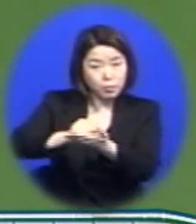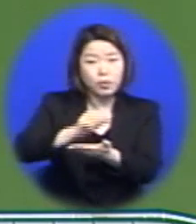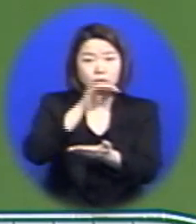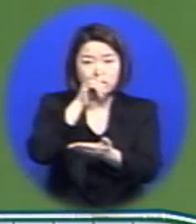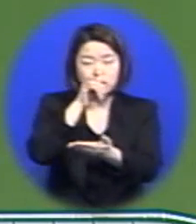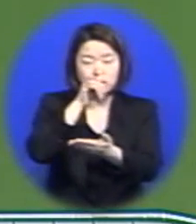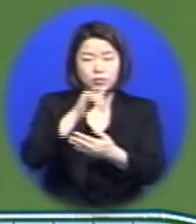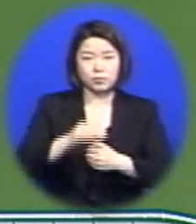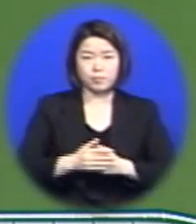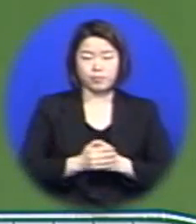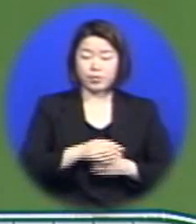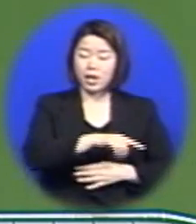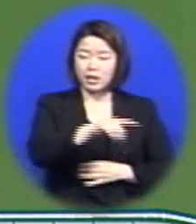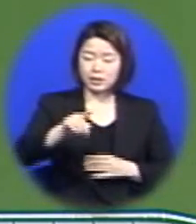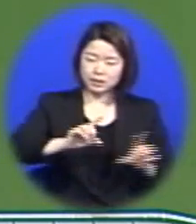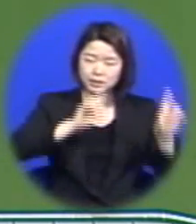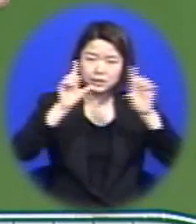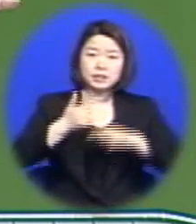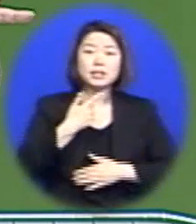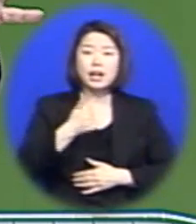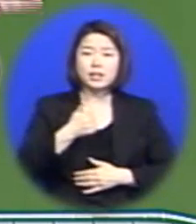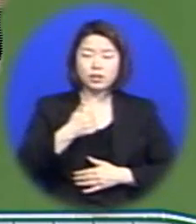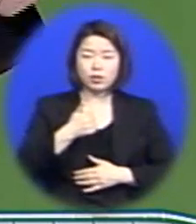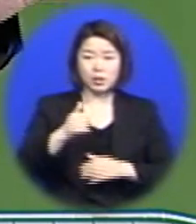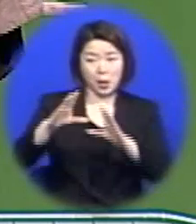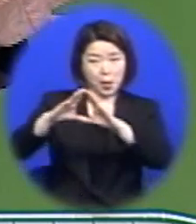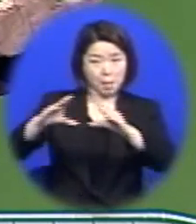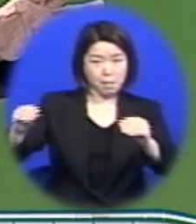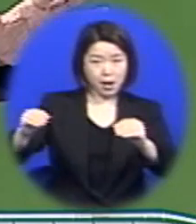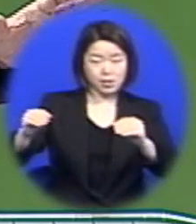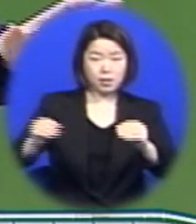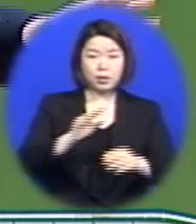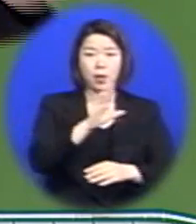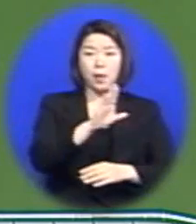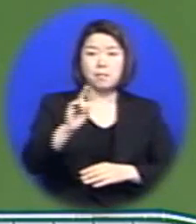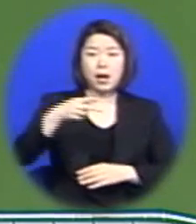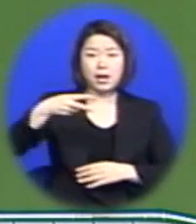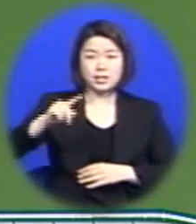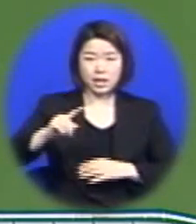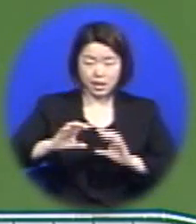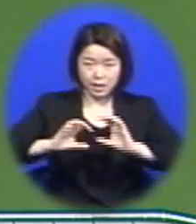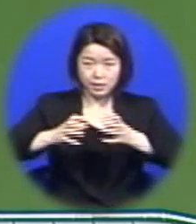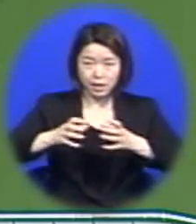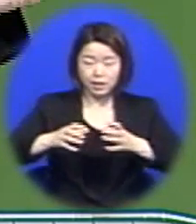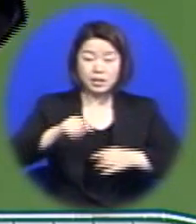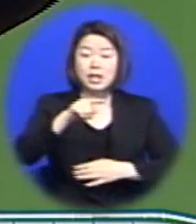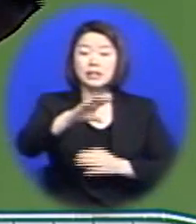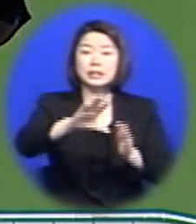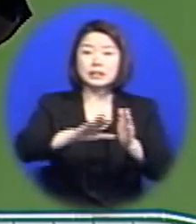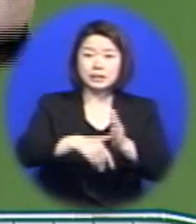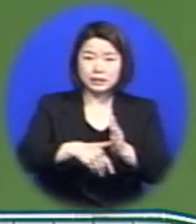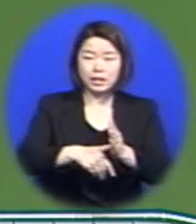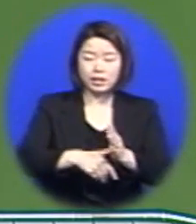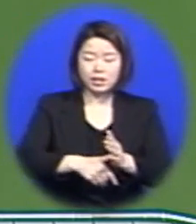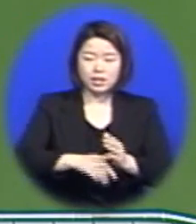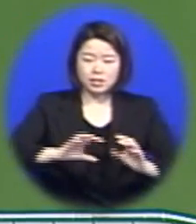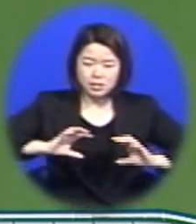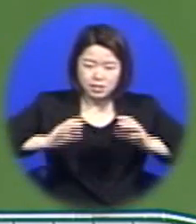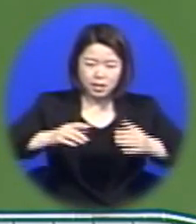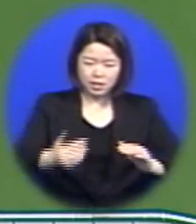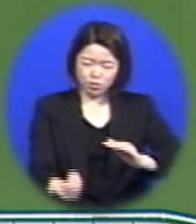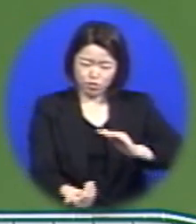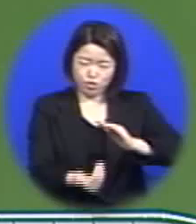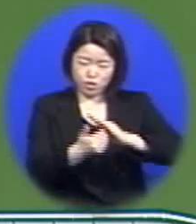거지요 그들이 살던이 바벨론과 바사라 하는 나라는 그때 당시에 세계 최고의 문명